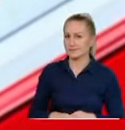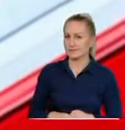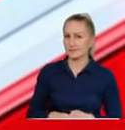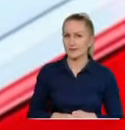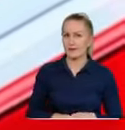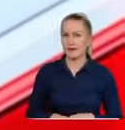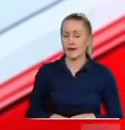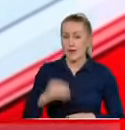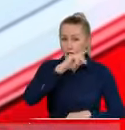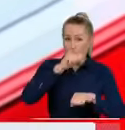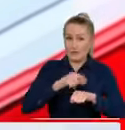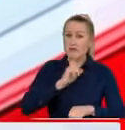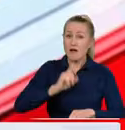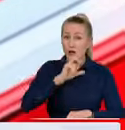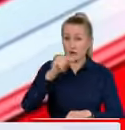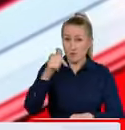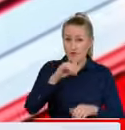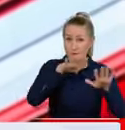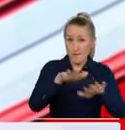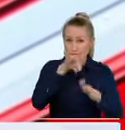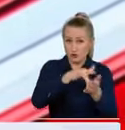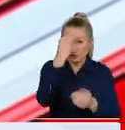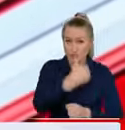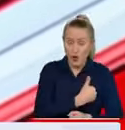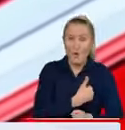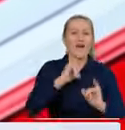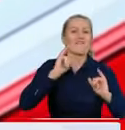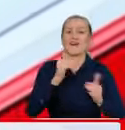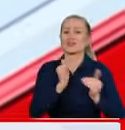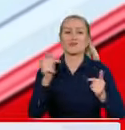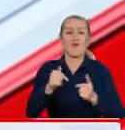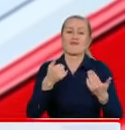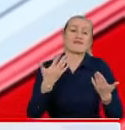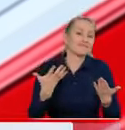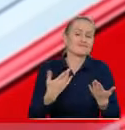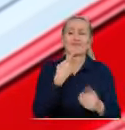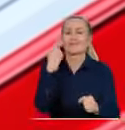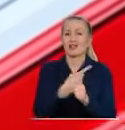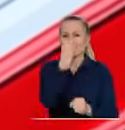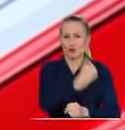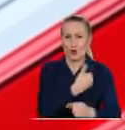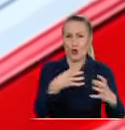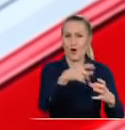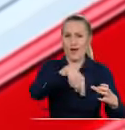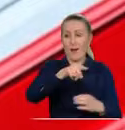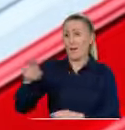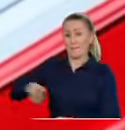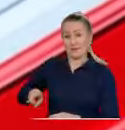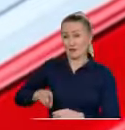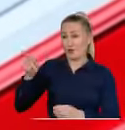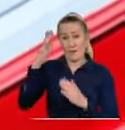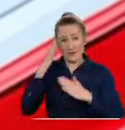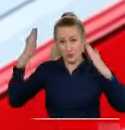czy lekcje religii powinny odbywać się w szkole i w jakiej formie powinny się odbywać, powinna decydować wspólnota szkolna. Nie ministrowie i nie biskupi,